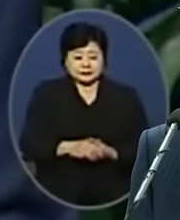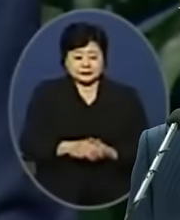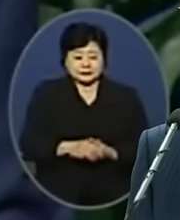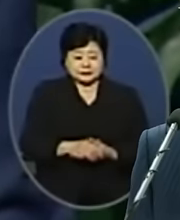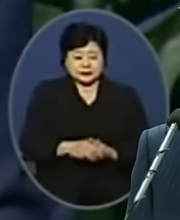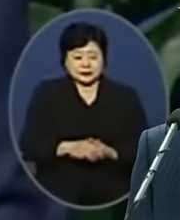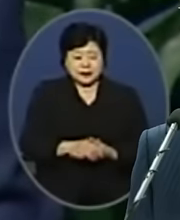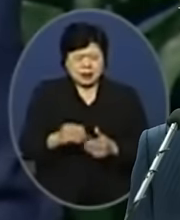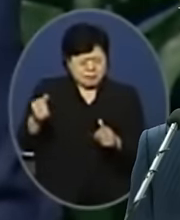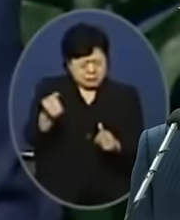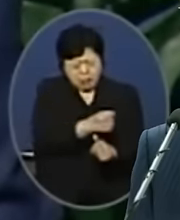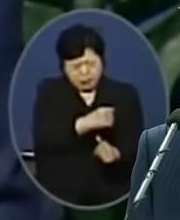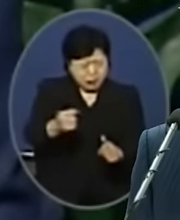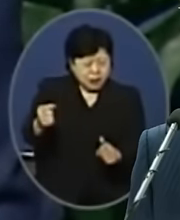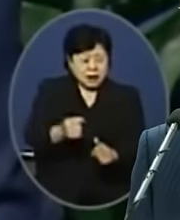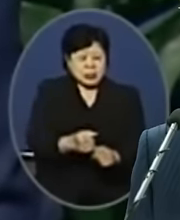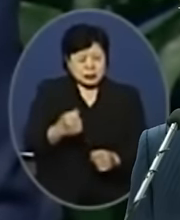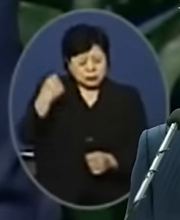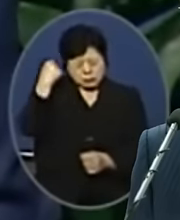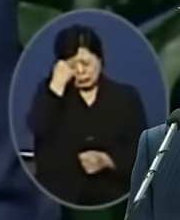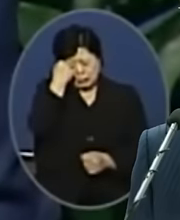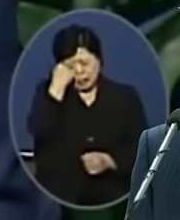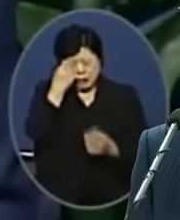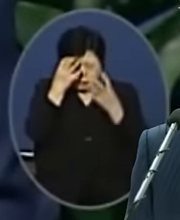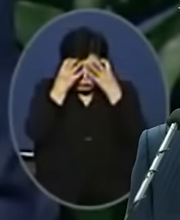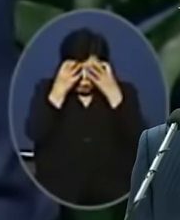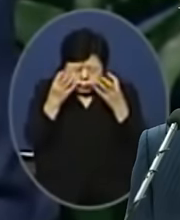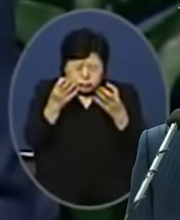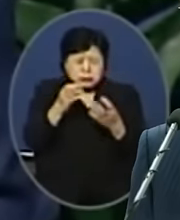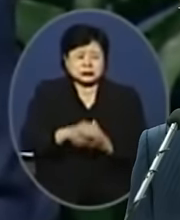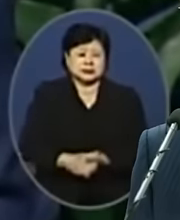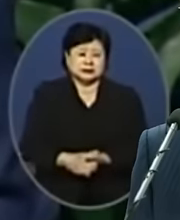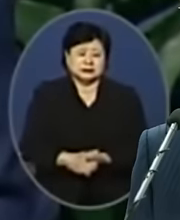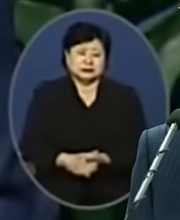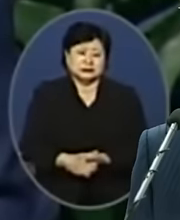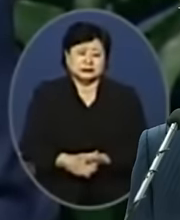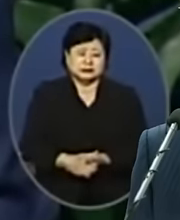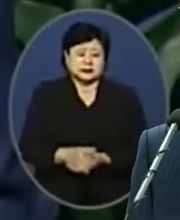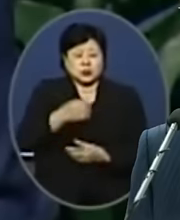얼마나 때렸던지 눈이 다 퉁퉁 부었습니다. 그래가지고서